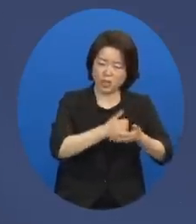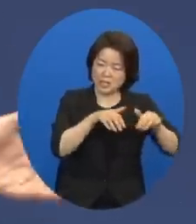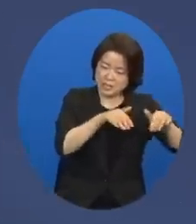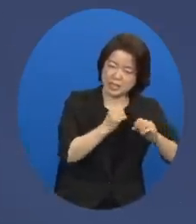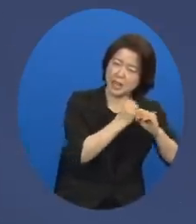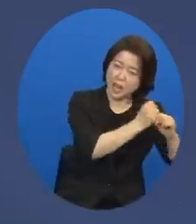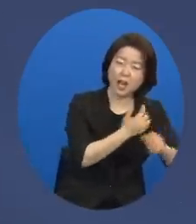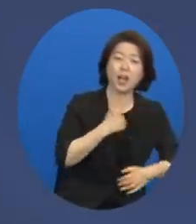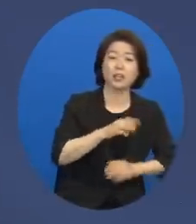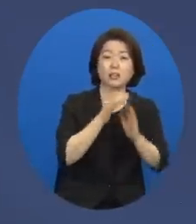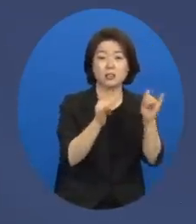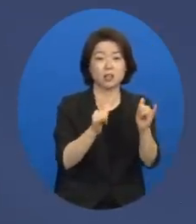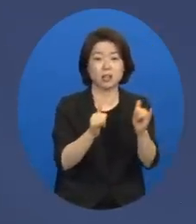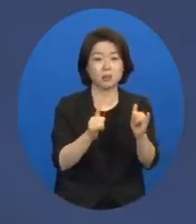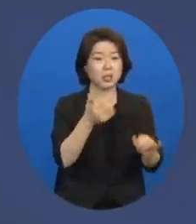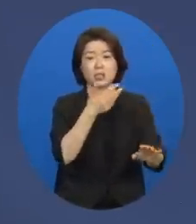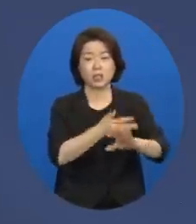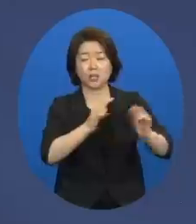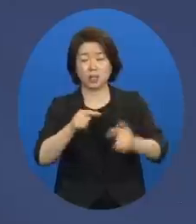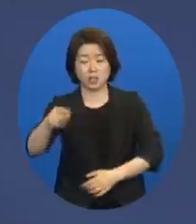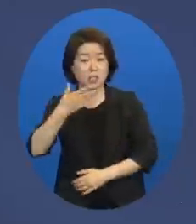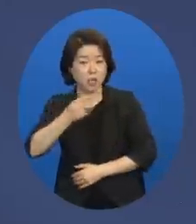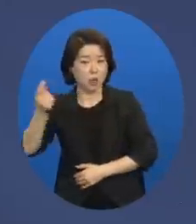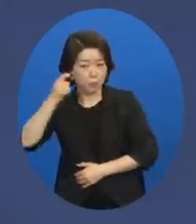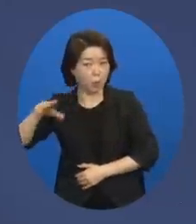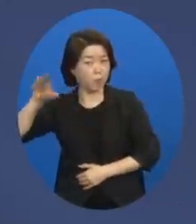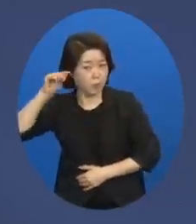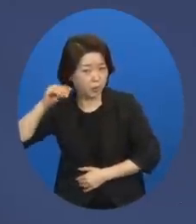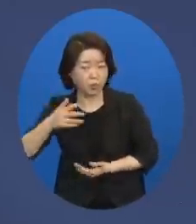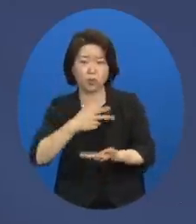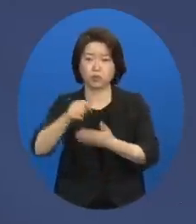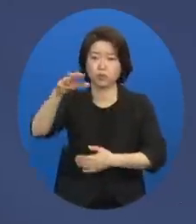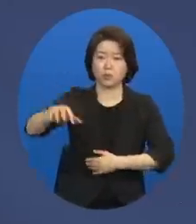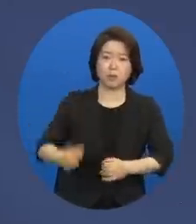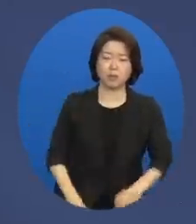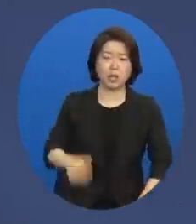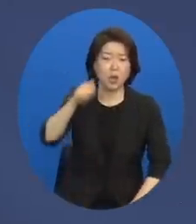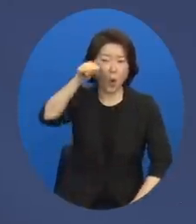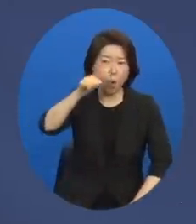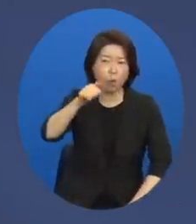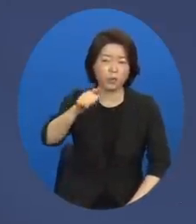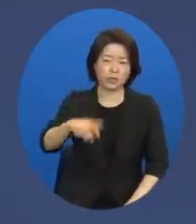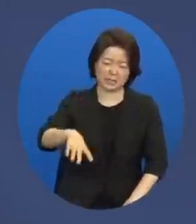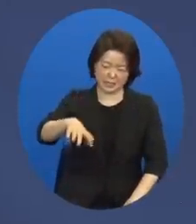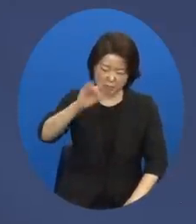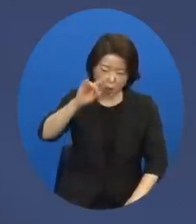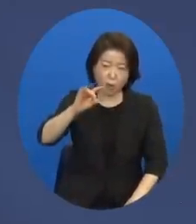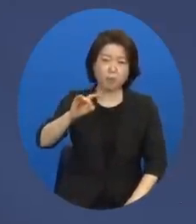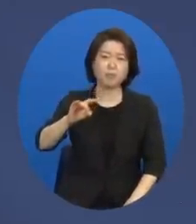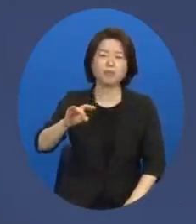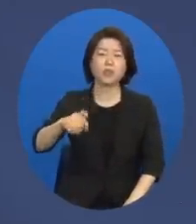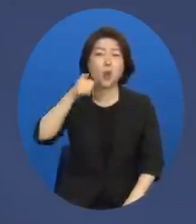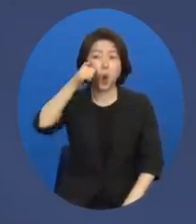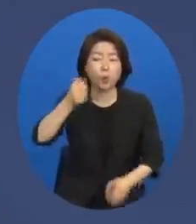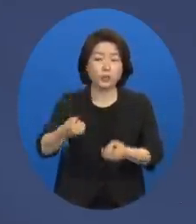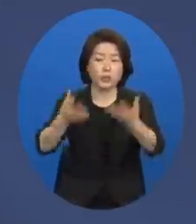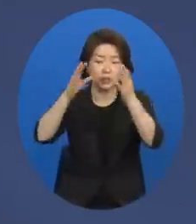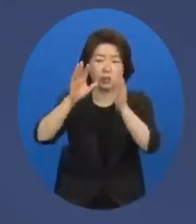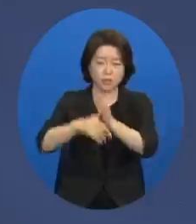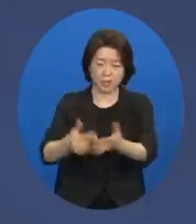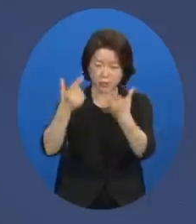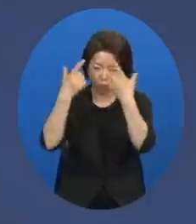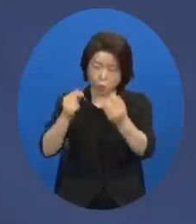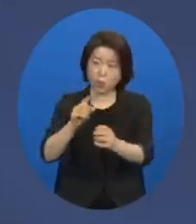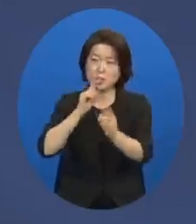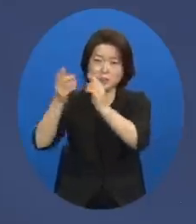사람들이 다른 게 아니라 이 복음 듣고 주님 앞에 저 오순절 첫 오순절 날 똑같이 말한